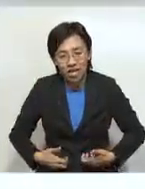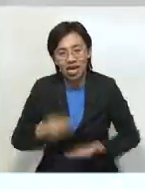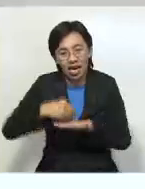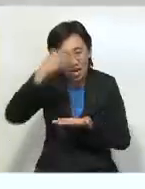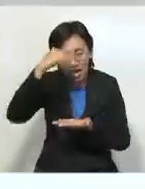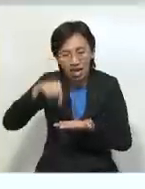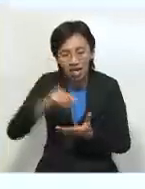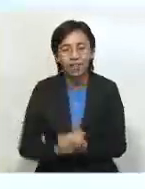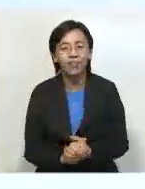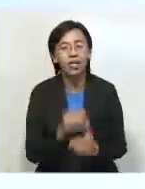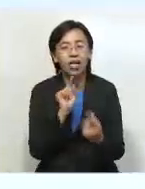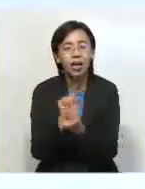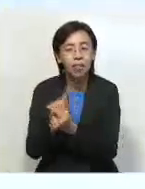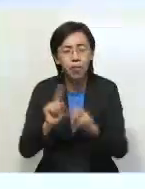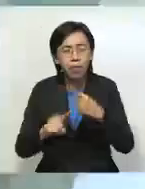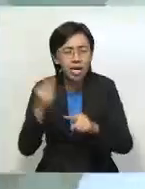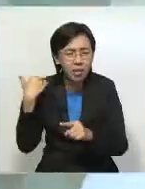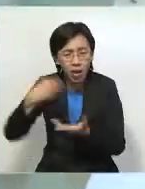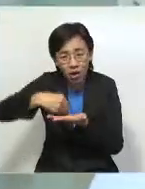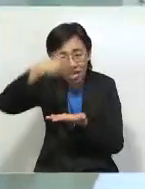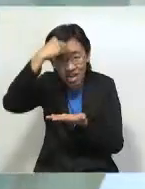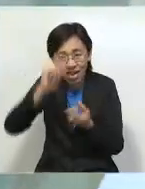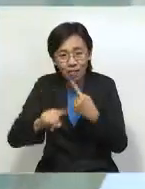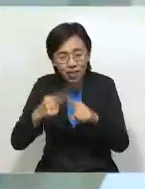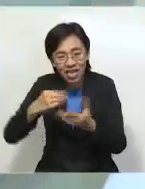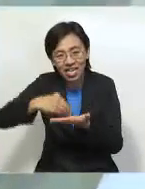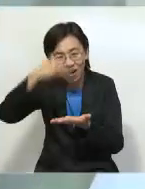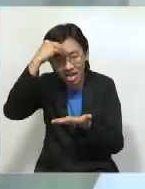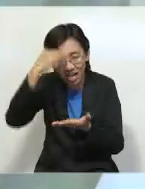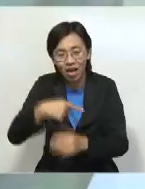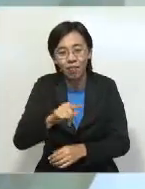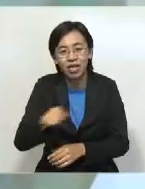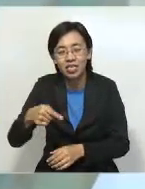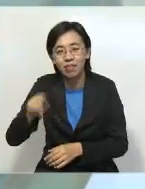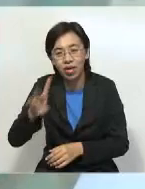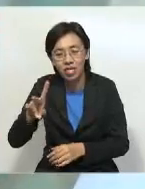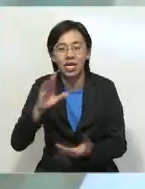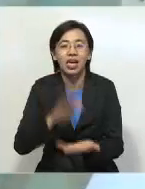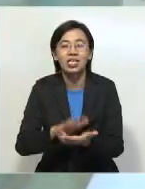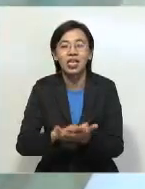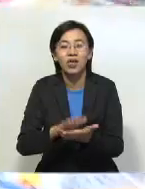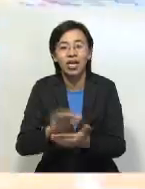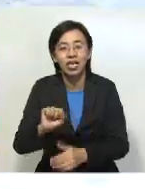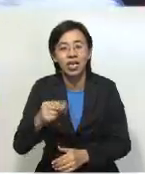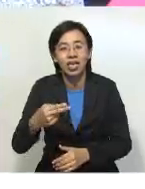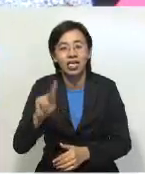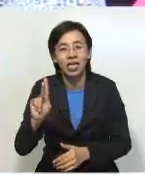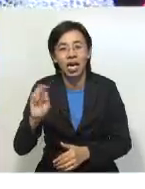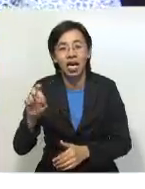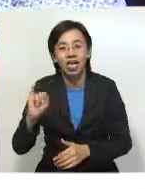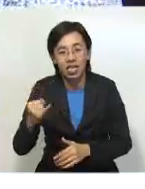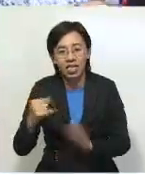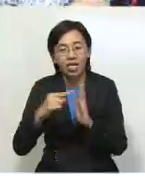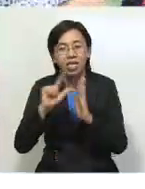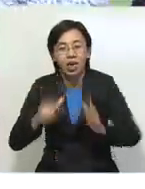ล้วก็เนี่ยค่ะได้พบปะกับเพื่อนสมัยเรียนด้วยนะคะเป็นเพื่อนสมัยเรียนป.1 ถึงป.7ที่โรงเรียนสหกิจวิทยาจังหวัดลพบุ